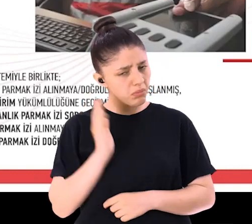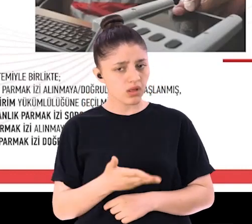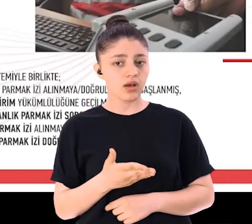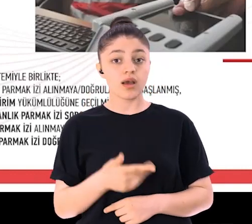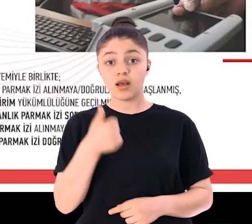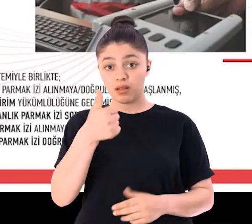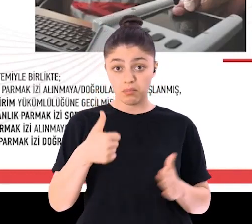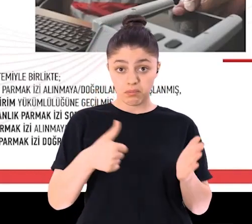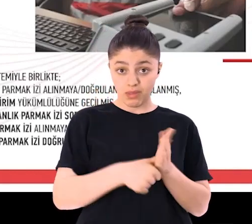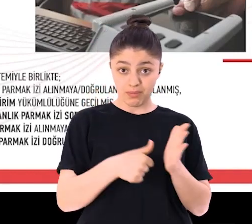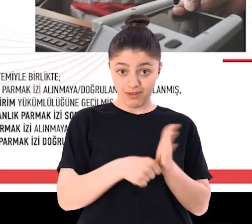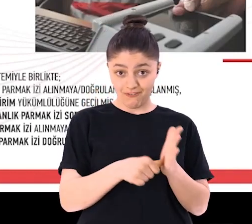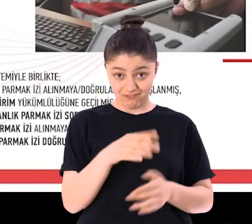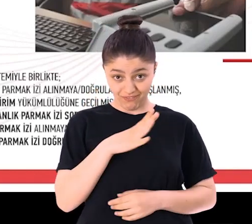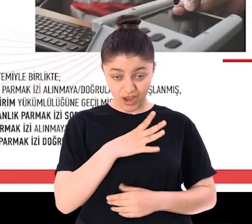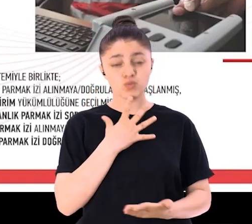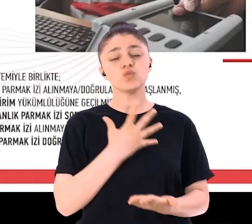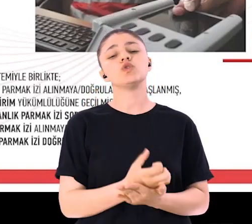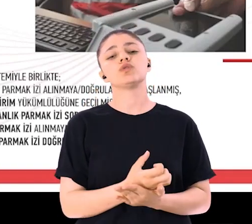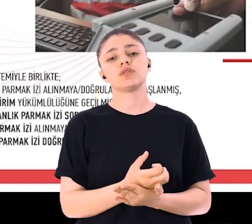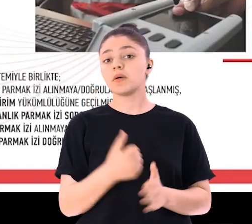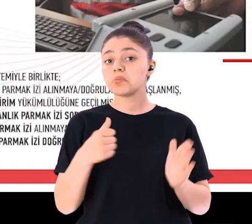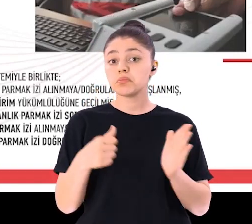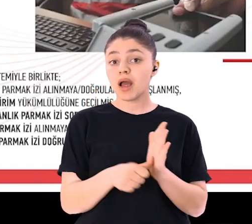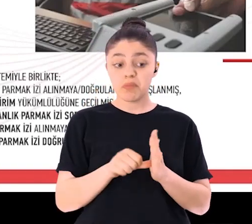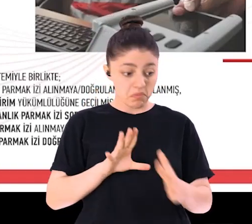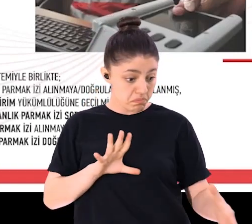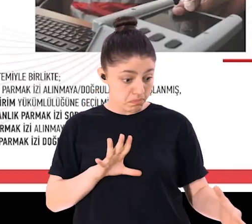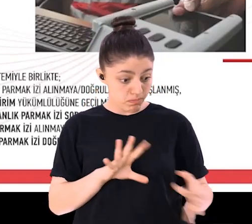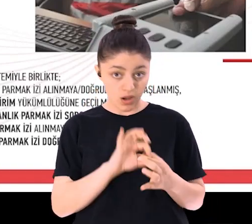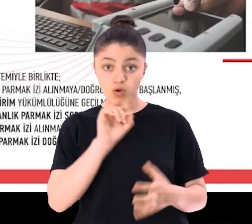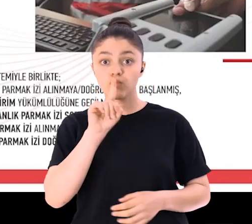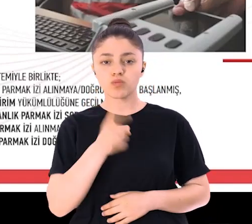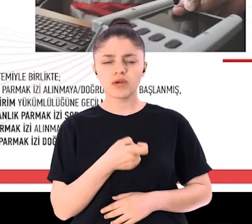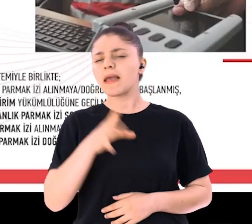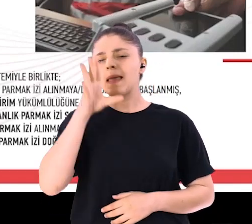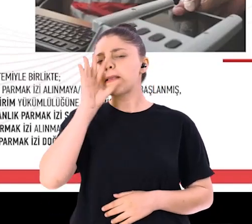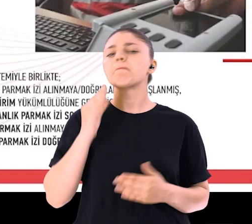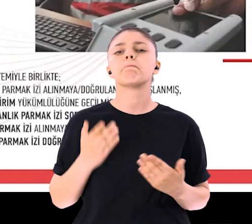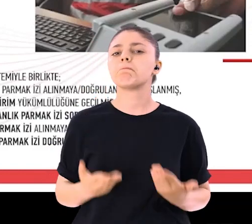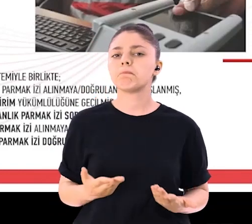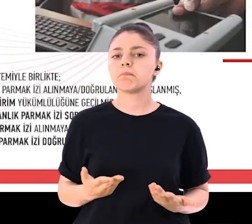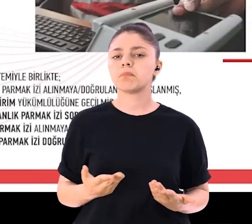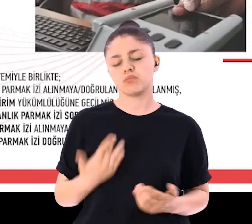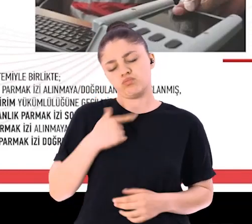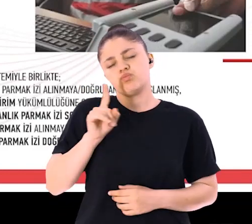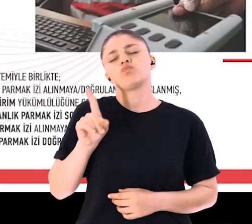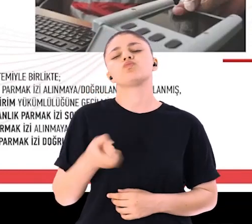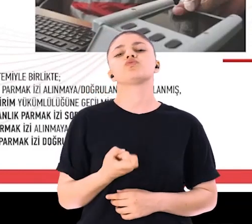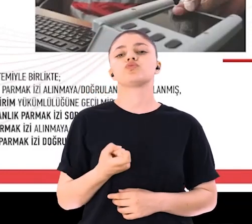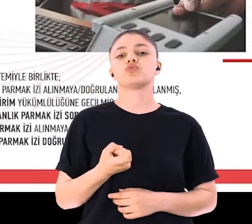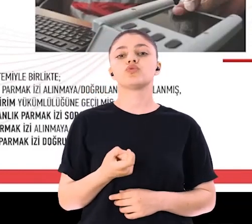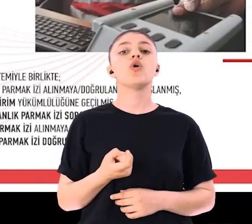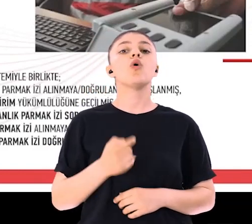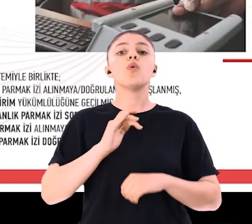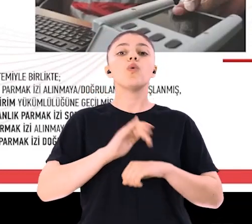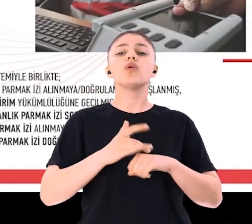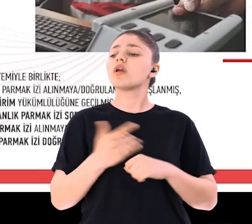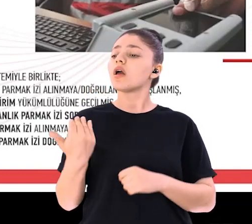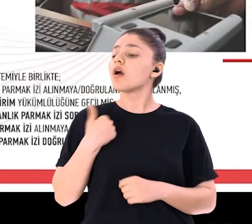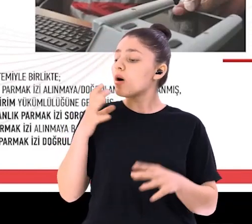da parmak izini aldığımız için parmak izi eşleştirmesinden biz onun kim olduğunu